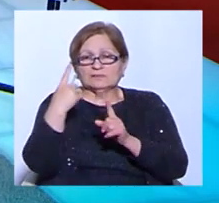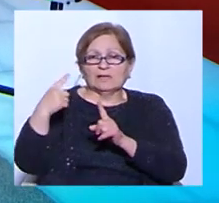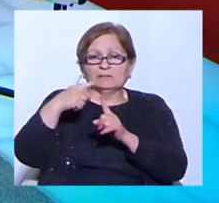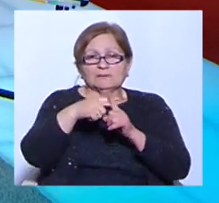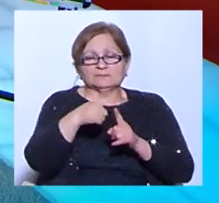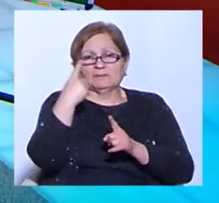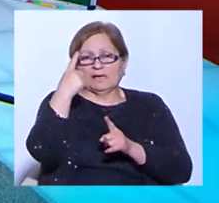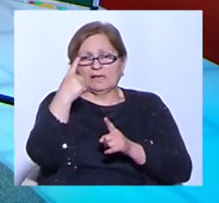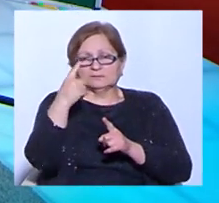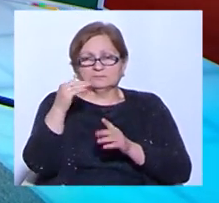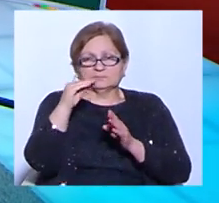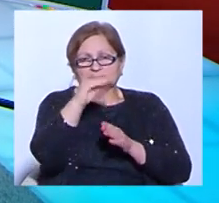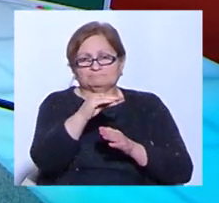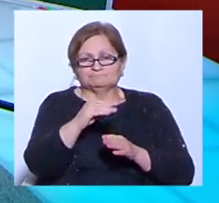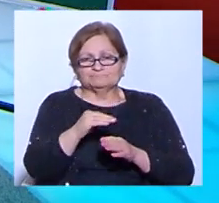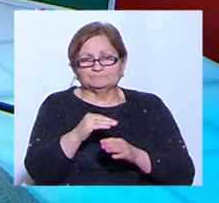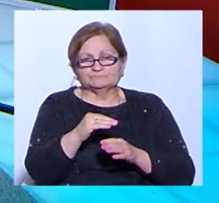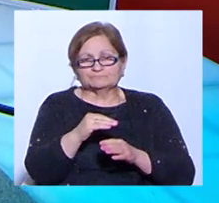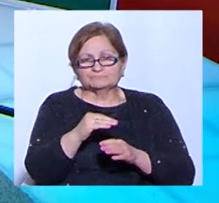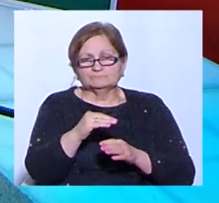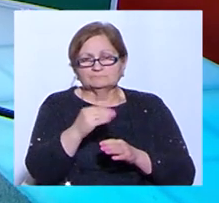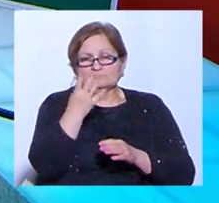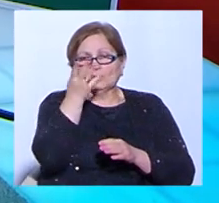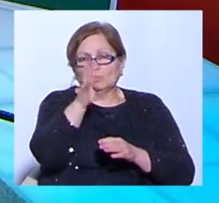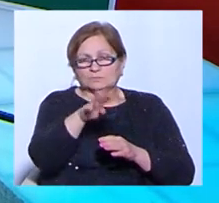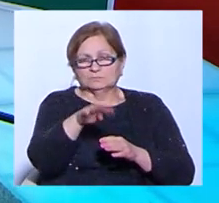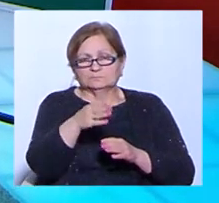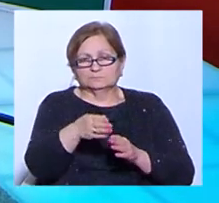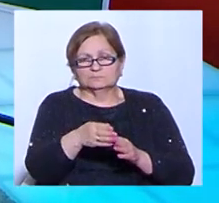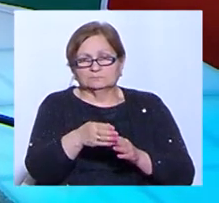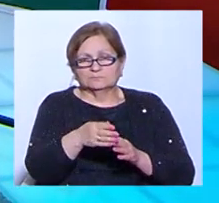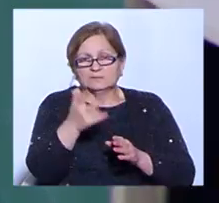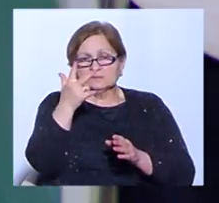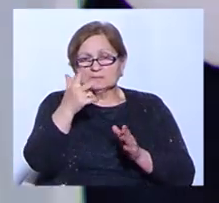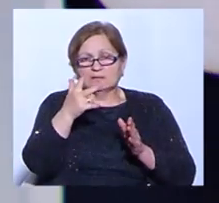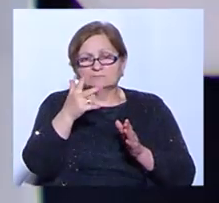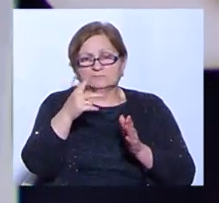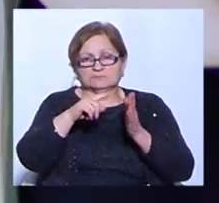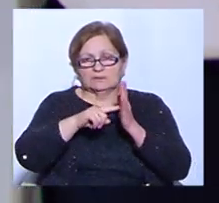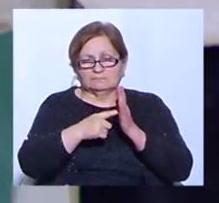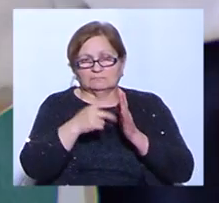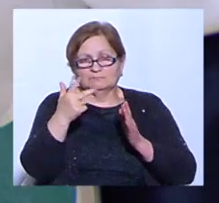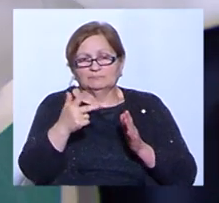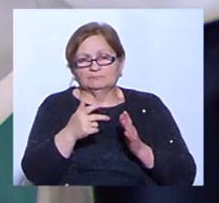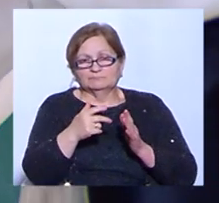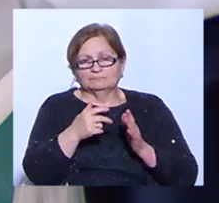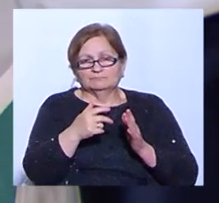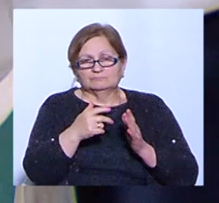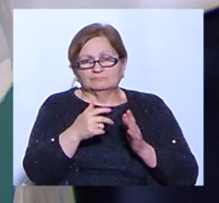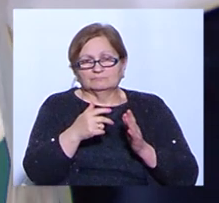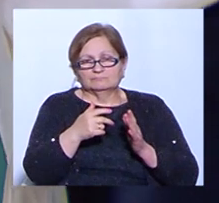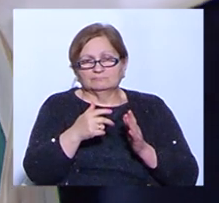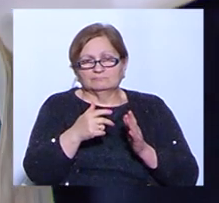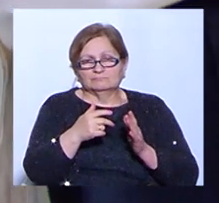1. შემდეგზე გვაქვს 3 4 ცალი 3-ჯერ, ანუ 4-ჯერ 3, წინ